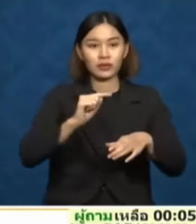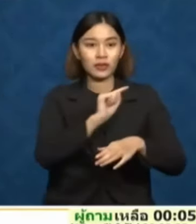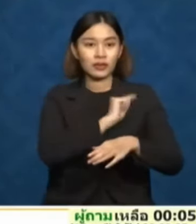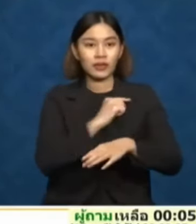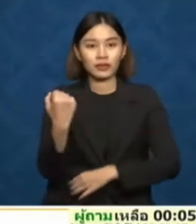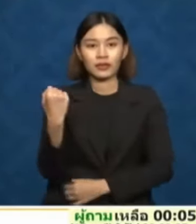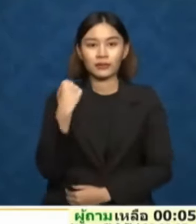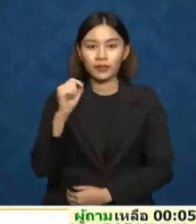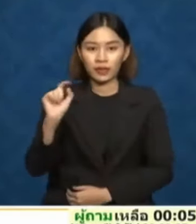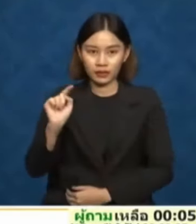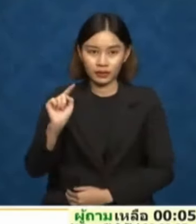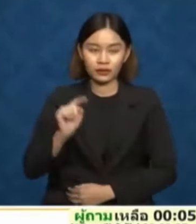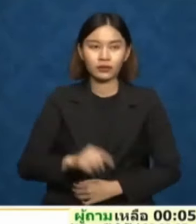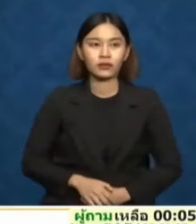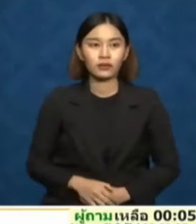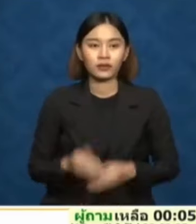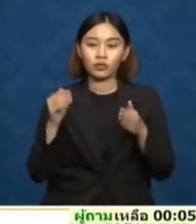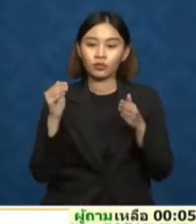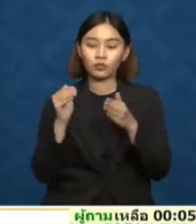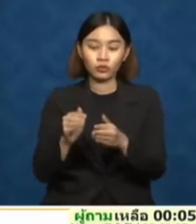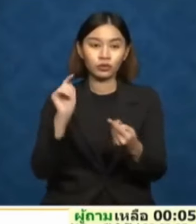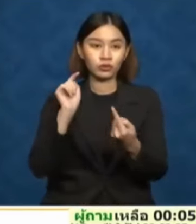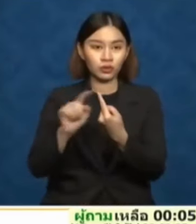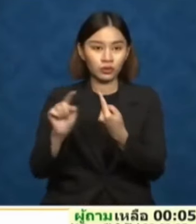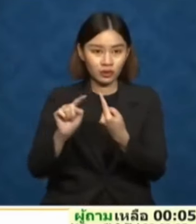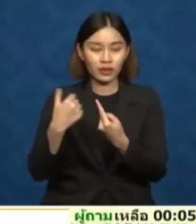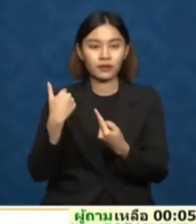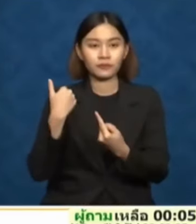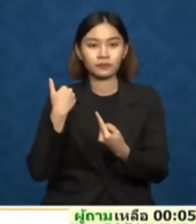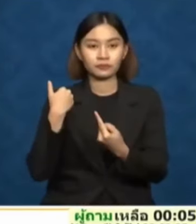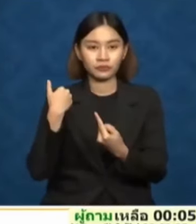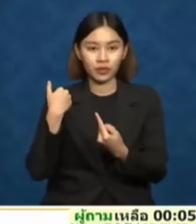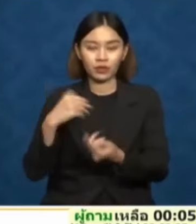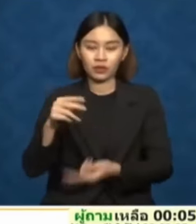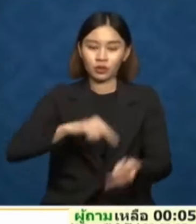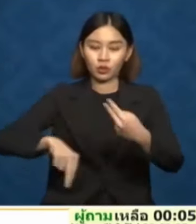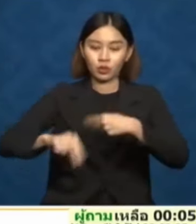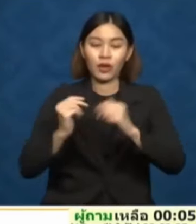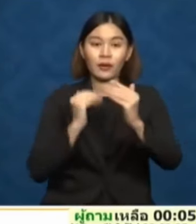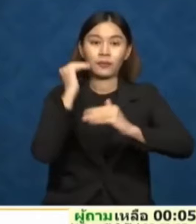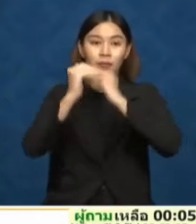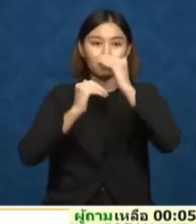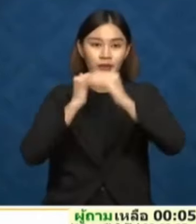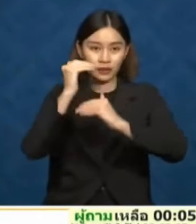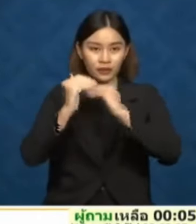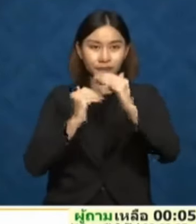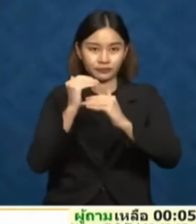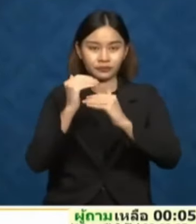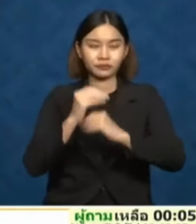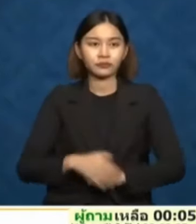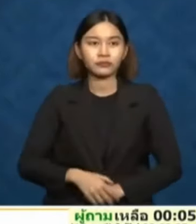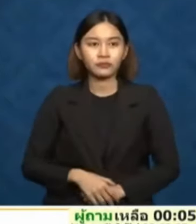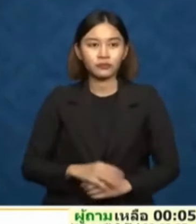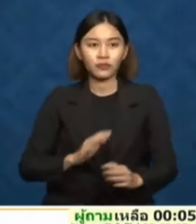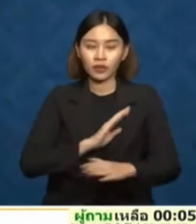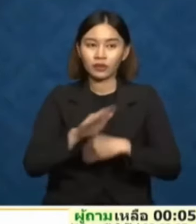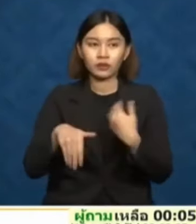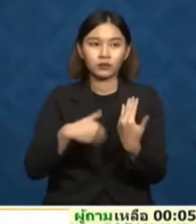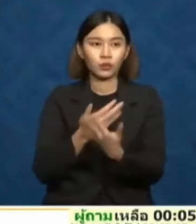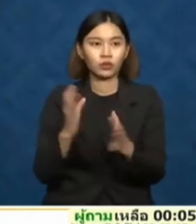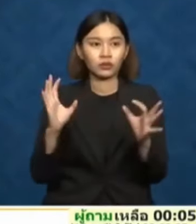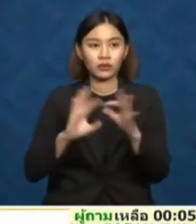และอำนาจเน้นเรื่องของการที่จะไปดูและพัฒนานะครับสิ่งที่จะ